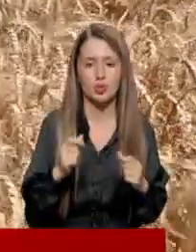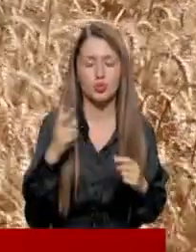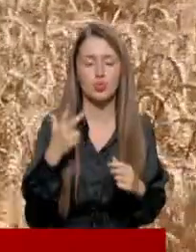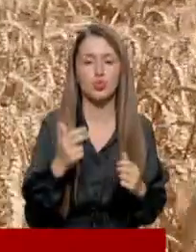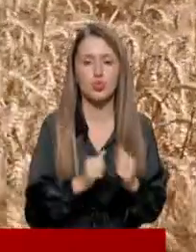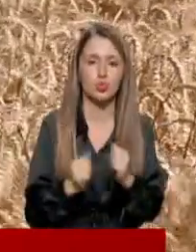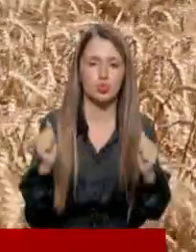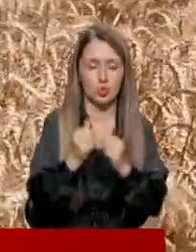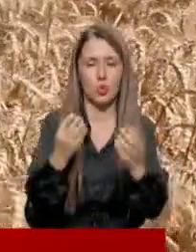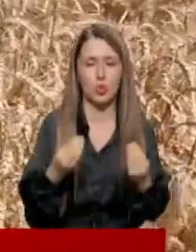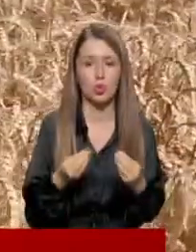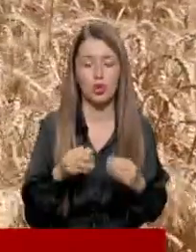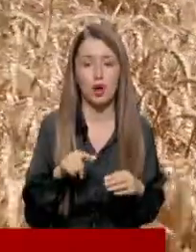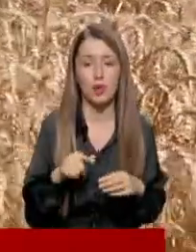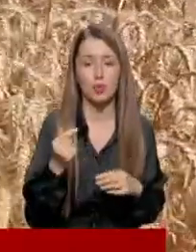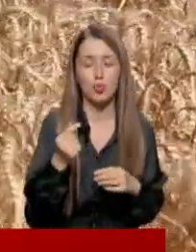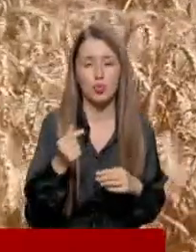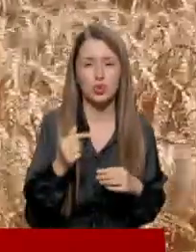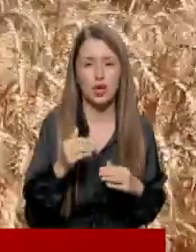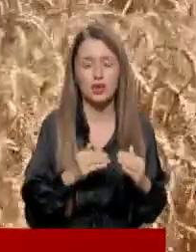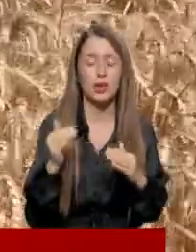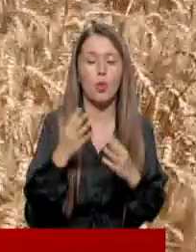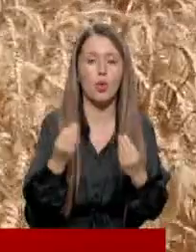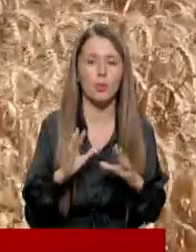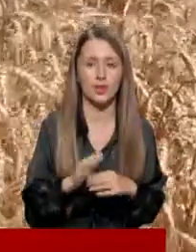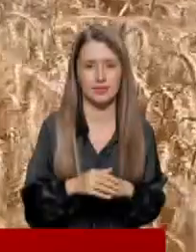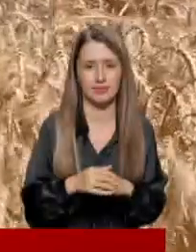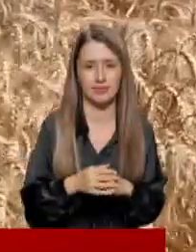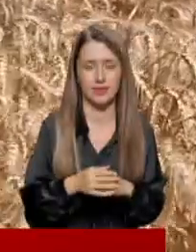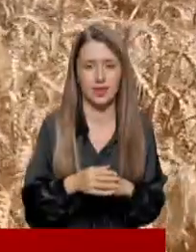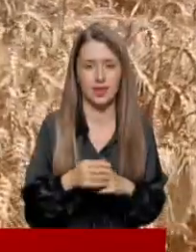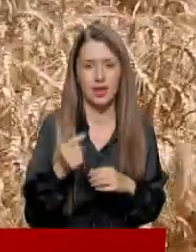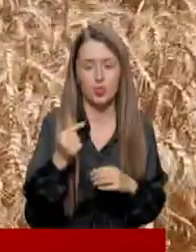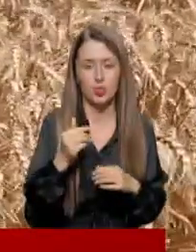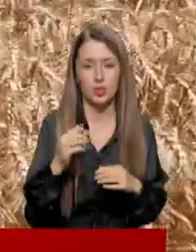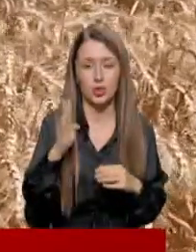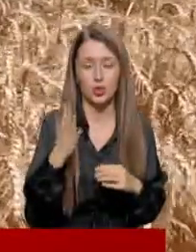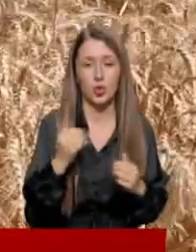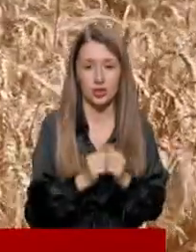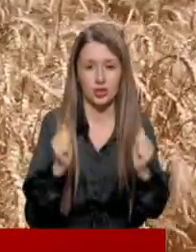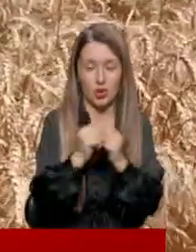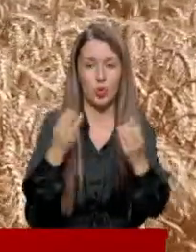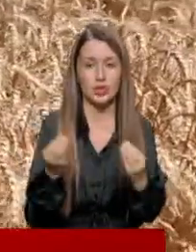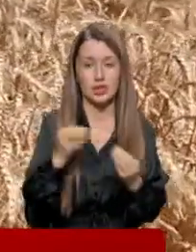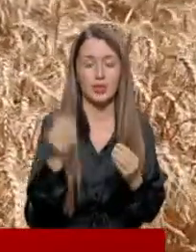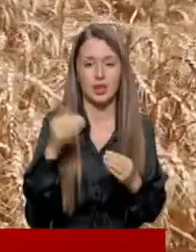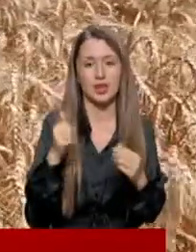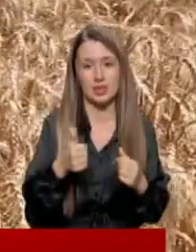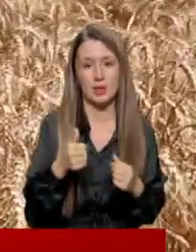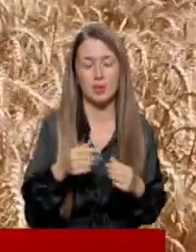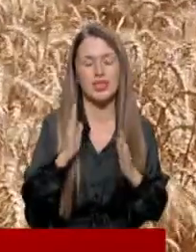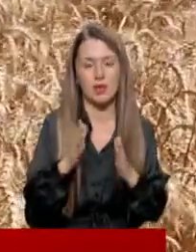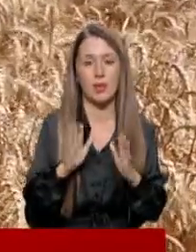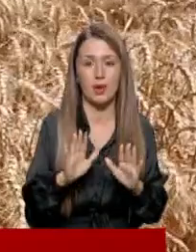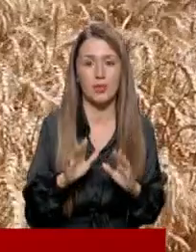3 katının da üstüne çıktı. Ama buğday fiyatı hiç o kadar çıkmadı. Yani buğdayı da 4 katı fiyatına satsak zamlar gelsin. Tamam biz bir şekilde devam